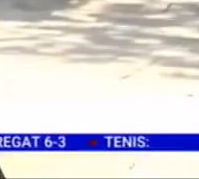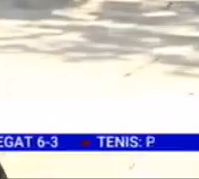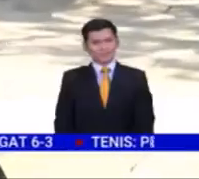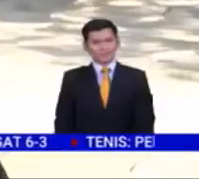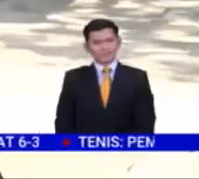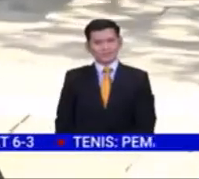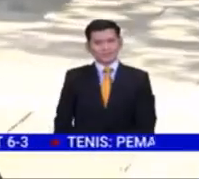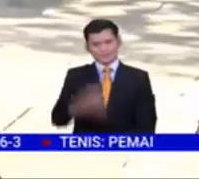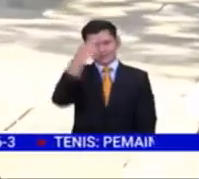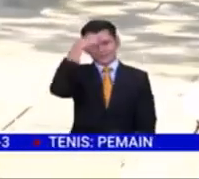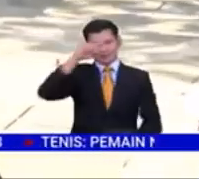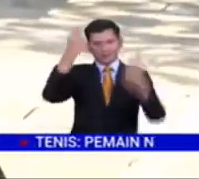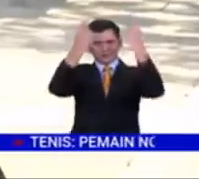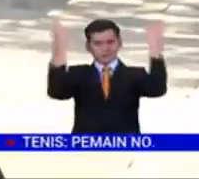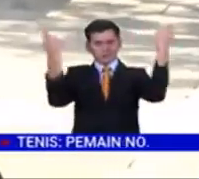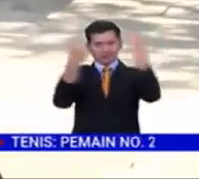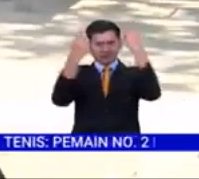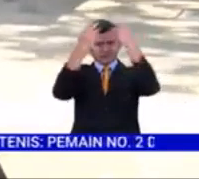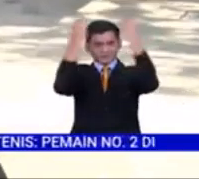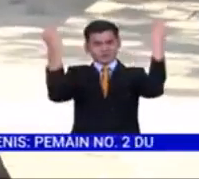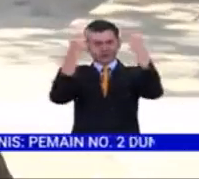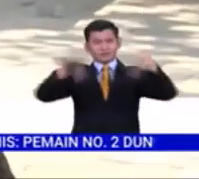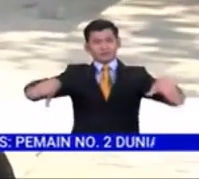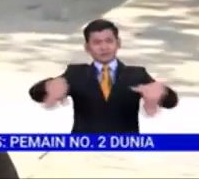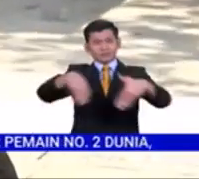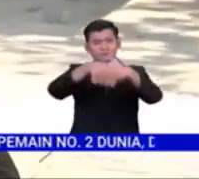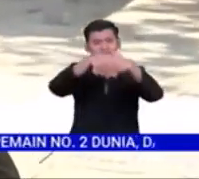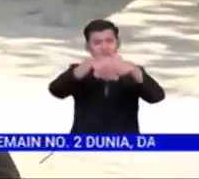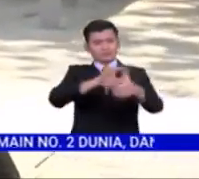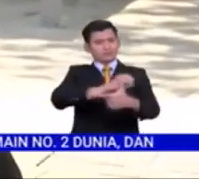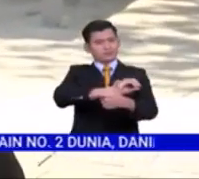Bagi untuk perayaan ataupun majlis perkahwinan ke apa-apa